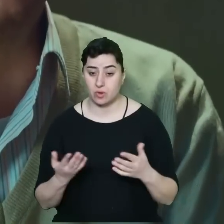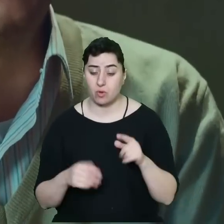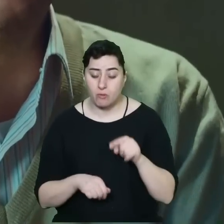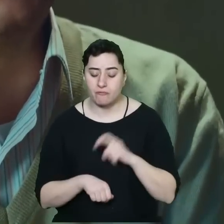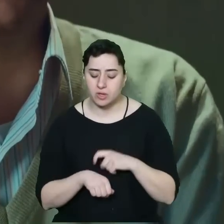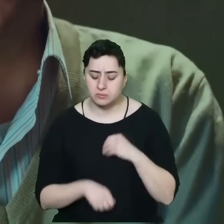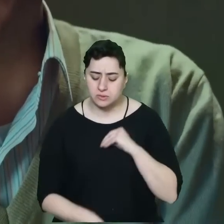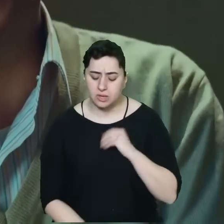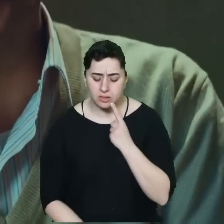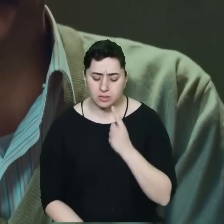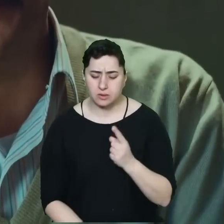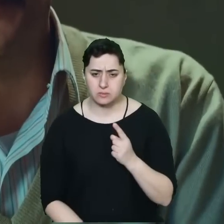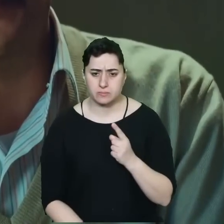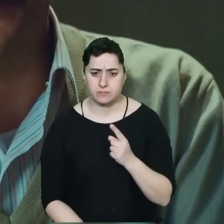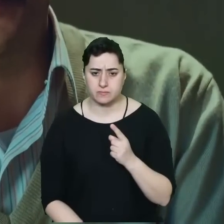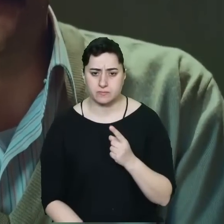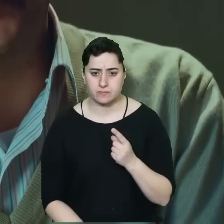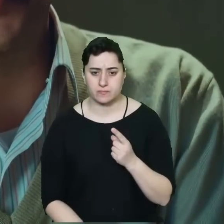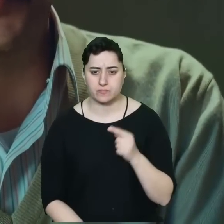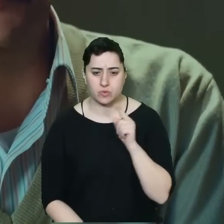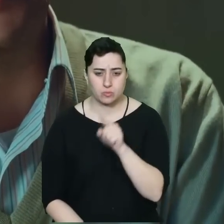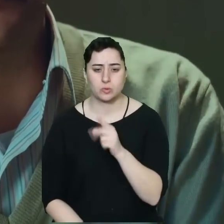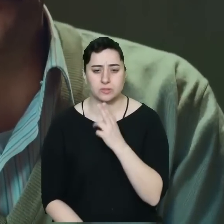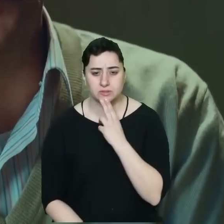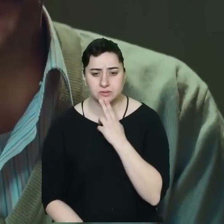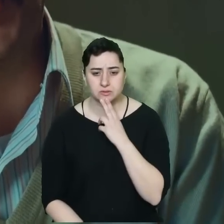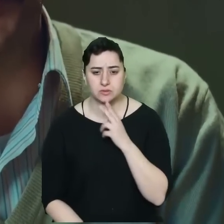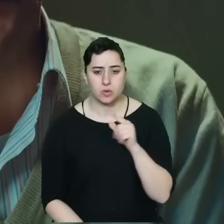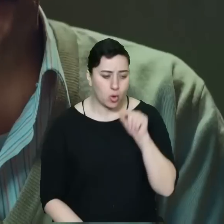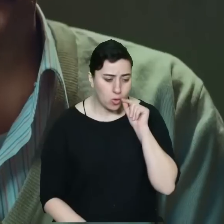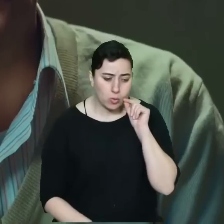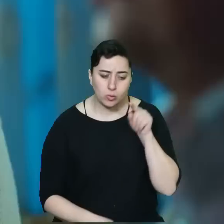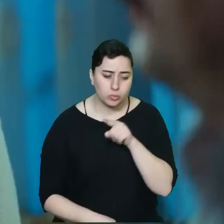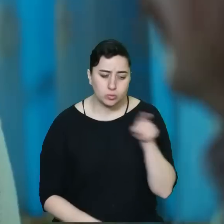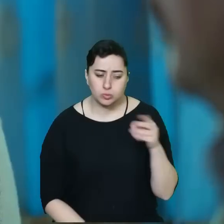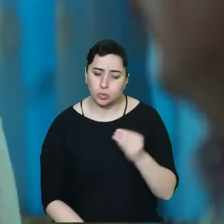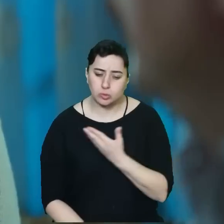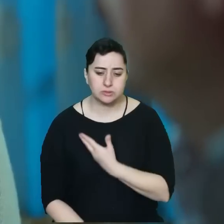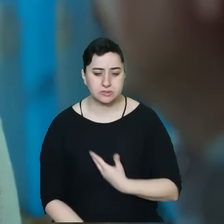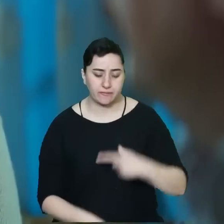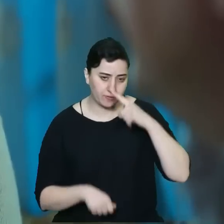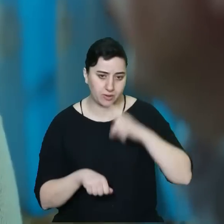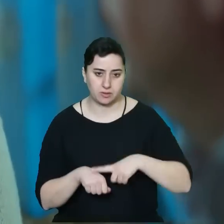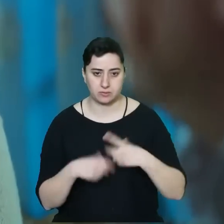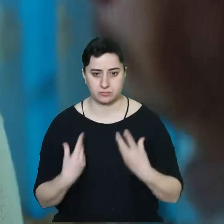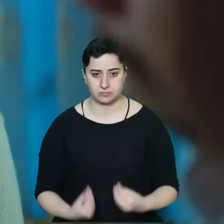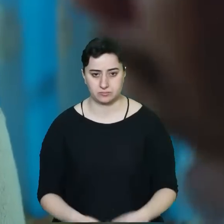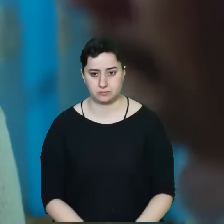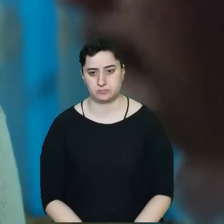İşte o vakit dedim ki bu kız bizim oğlanı gerçekten çok seviyor.